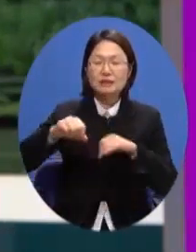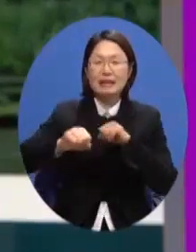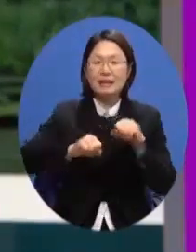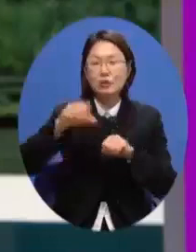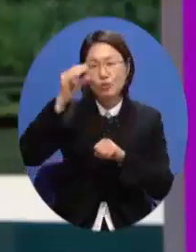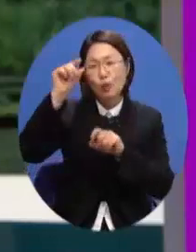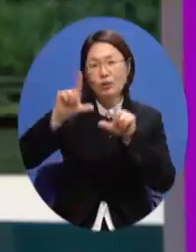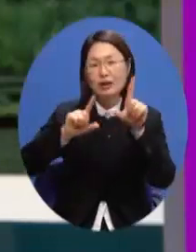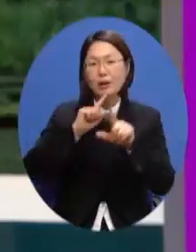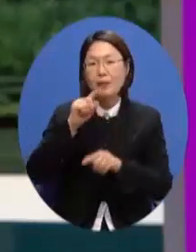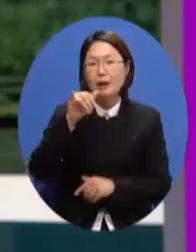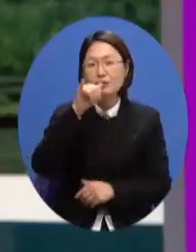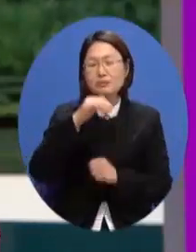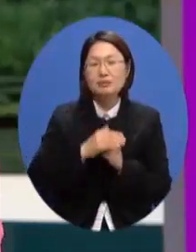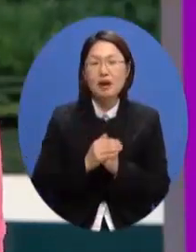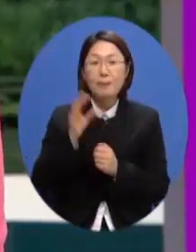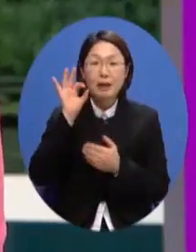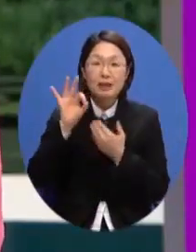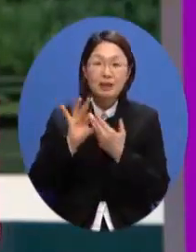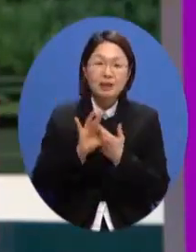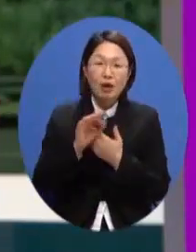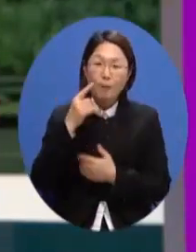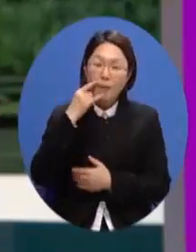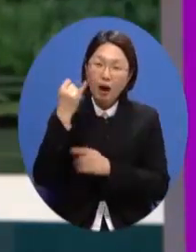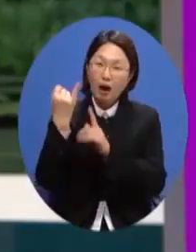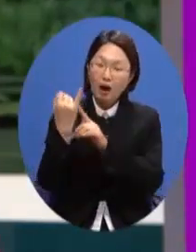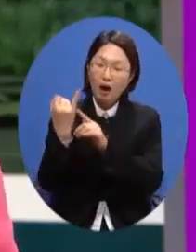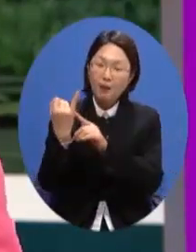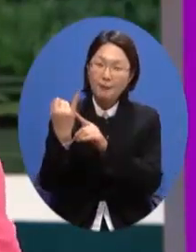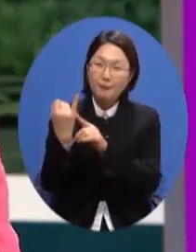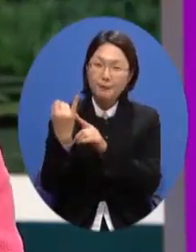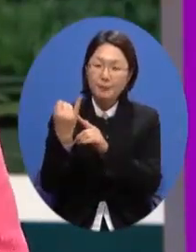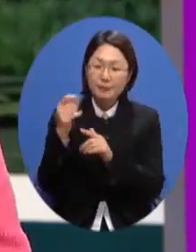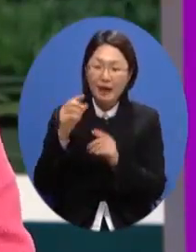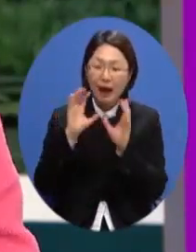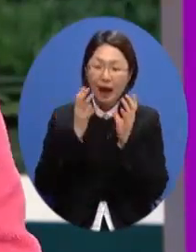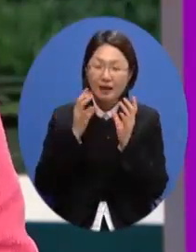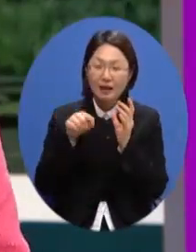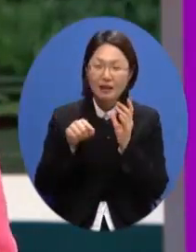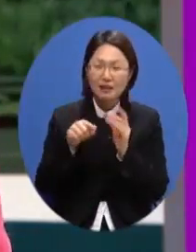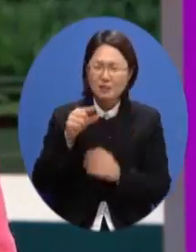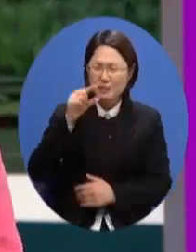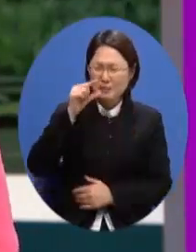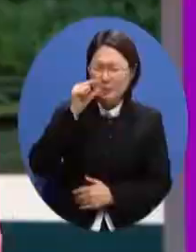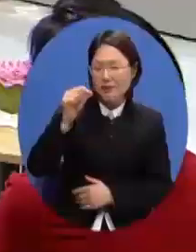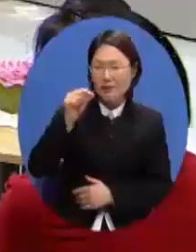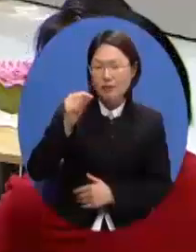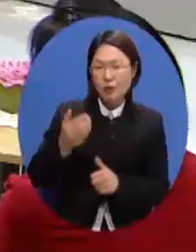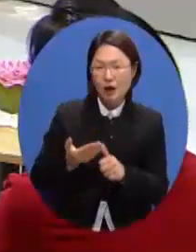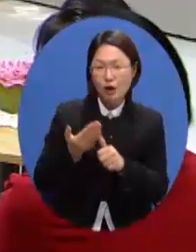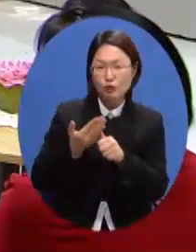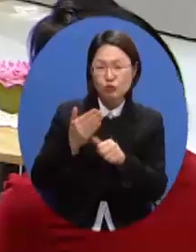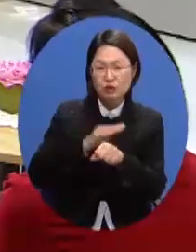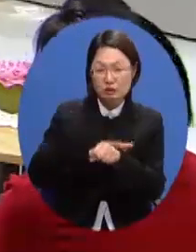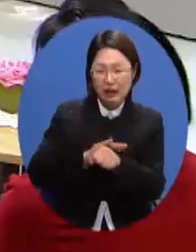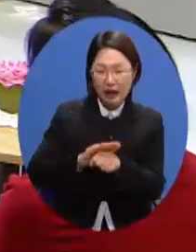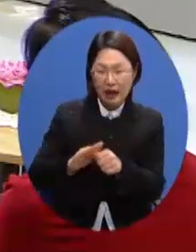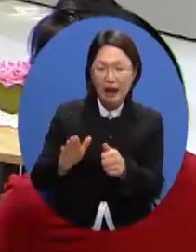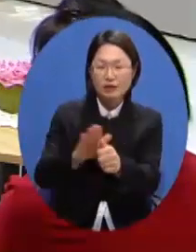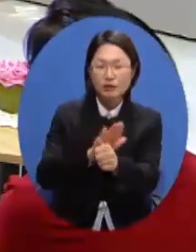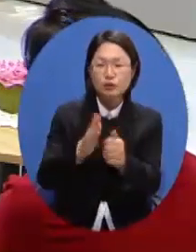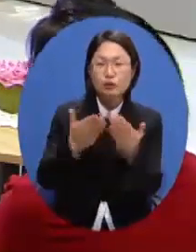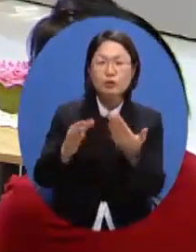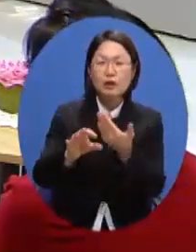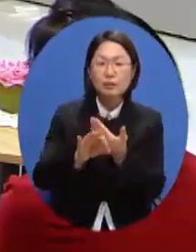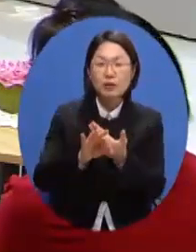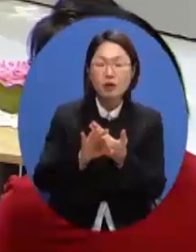모델이라는 거예요. 만일 엄마가 이 아이에게 민감하고 양육적으로 잘 대해줬다면 아이의